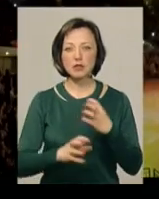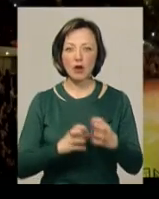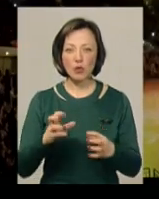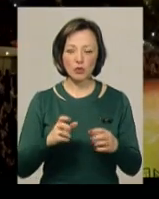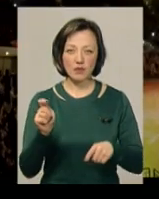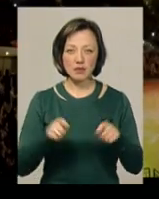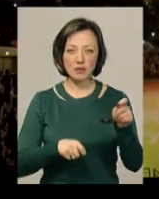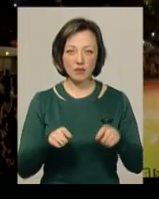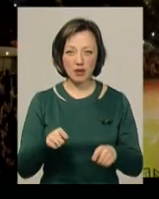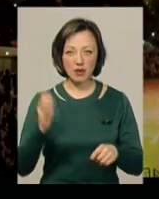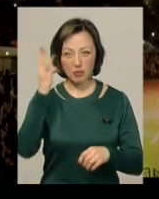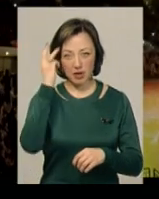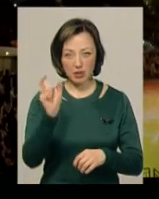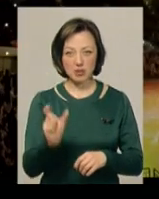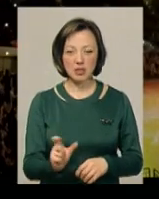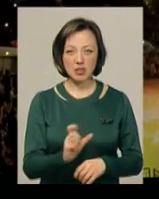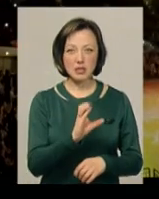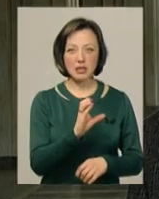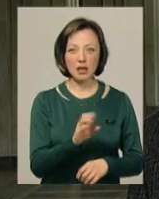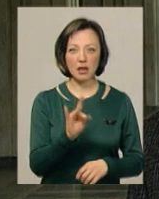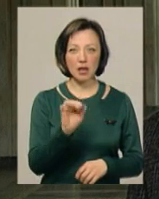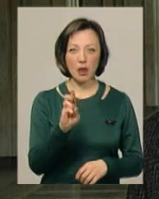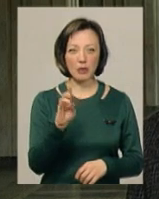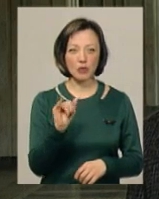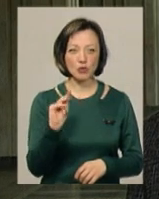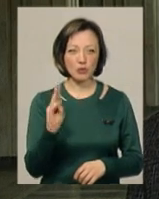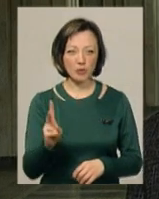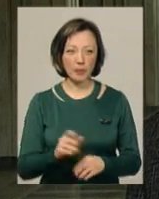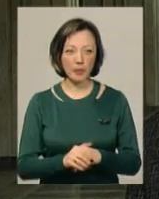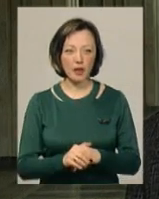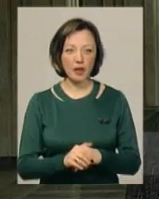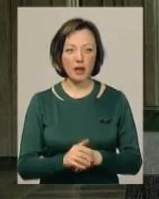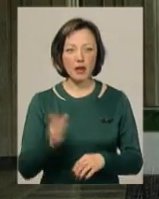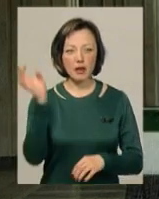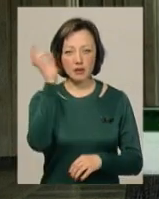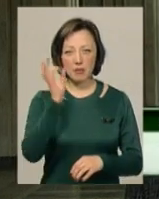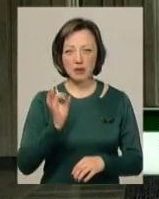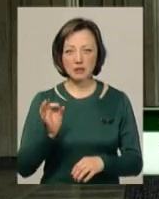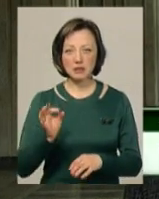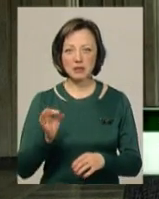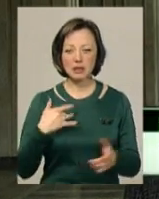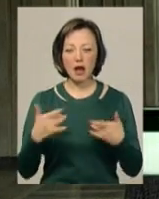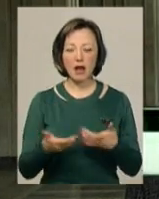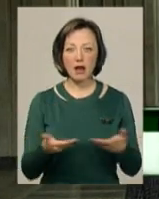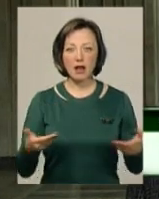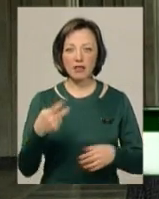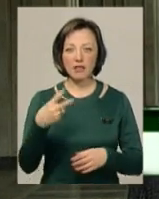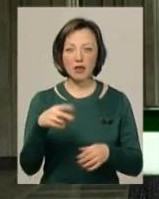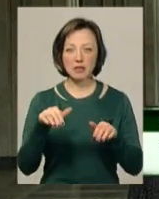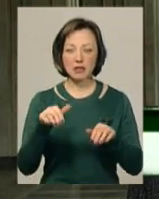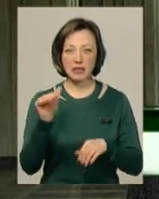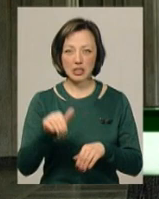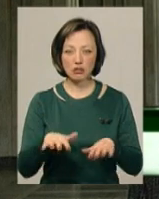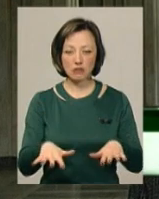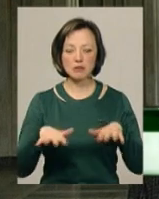відомчого фестивалю став хмельничанин Сергій Рабічук. На Кьольнській арені там 20 тисяч міст, присутніх